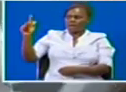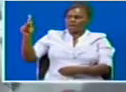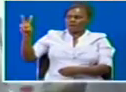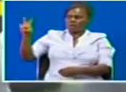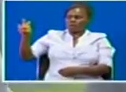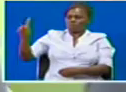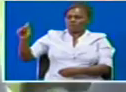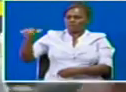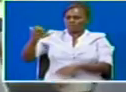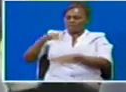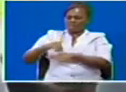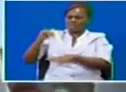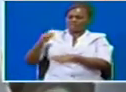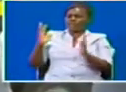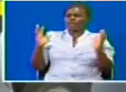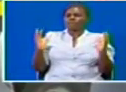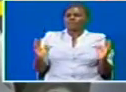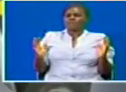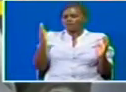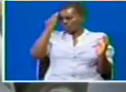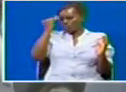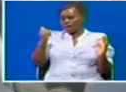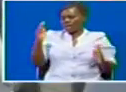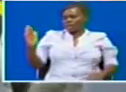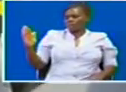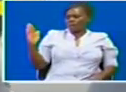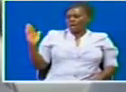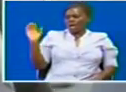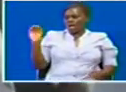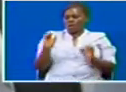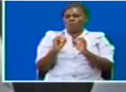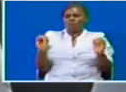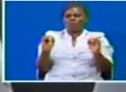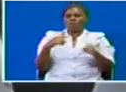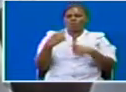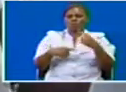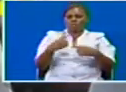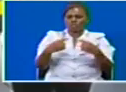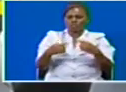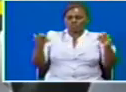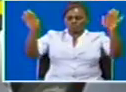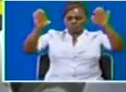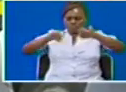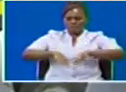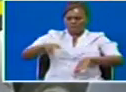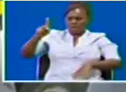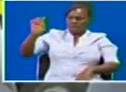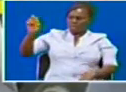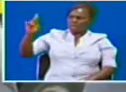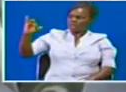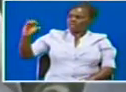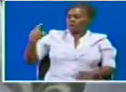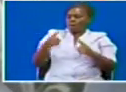kwamba wameweza kuathirika pakubwa hasa kutokana na utovu wa usalama ambao umeendelea kulizonga bonde la Kerio. Lakini hata